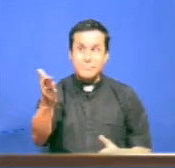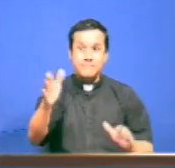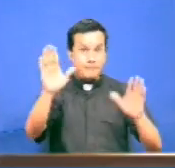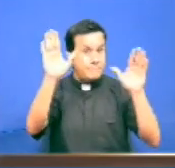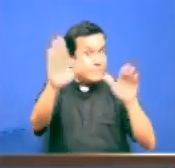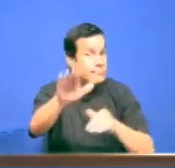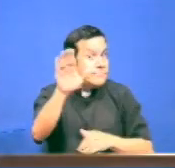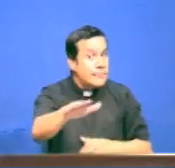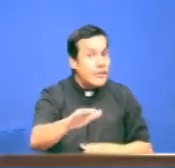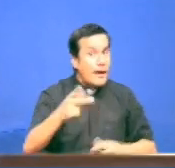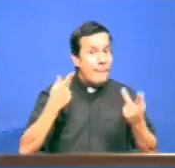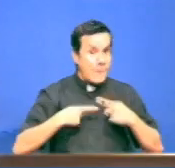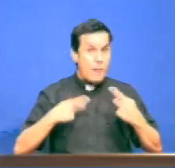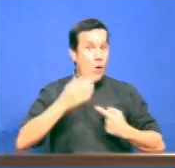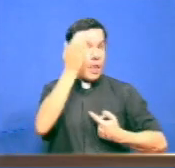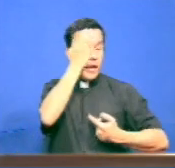"Enyi Waisraeli,